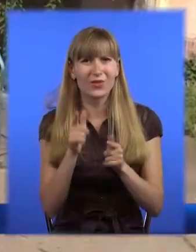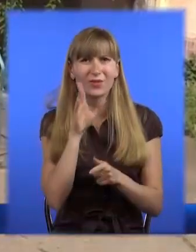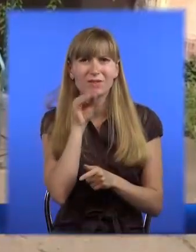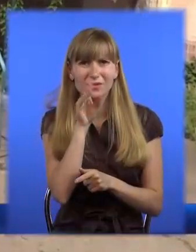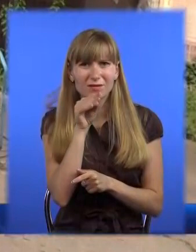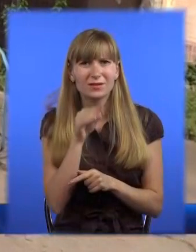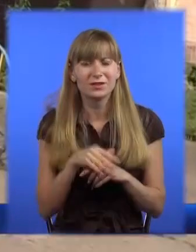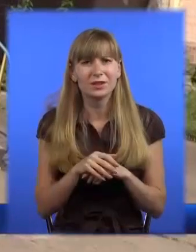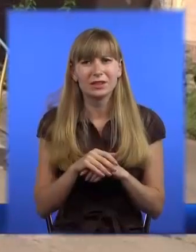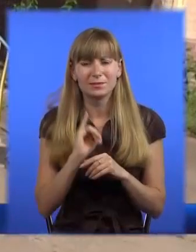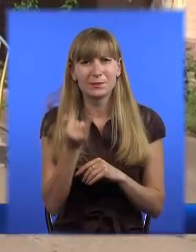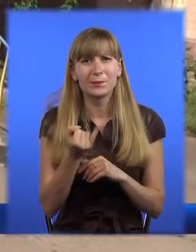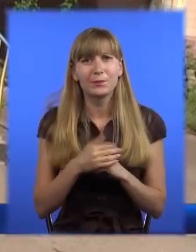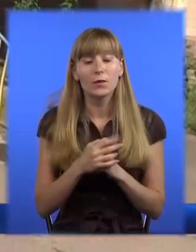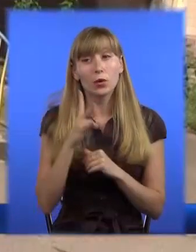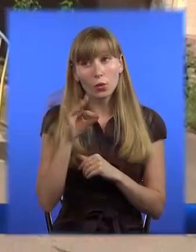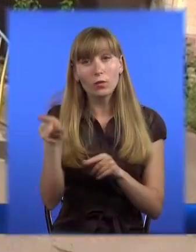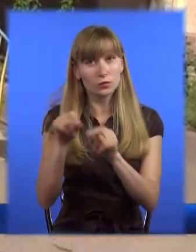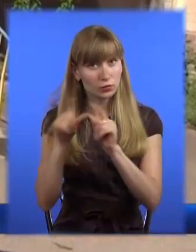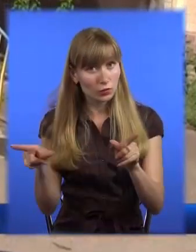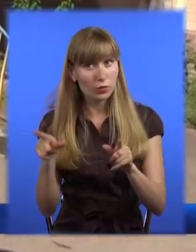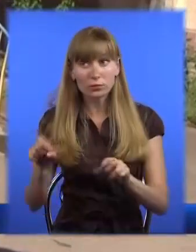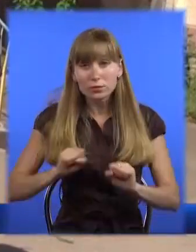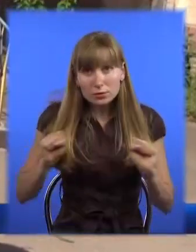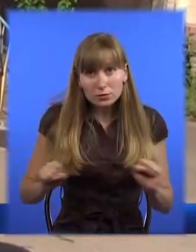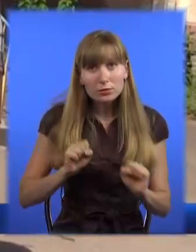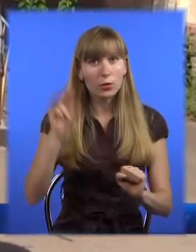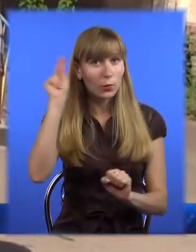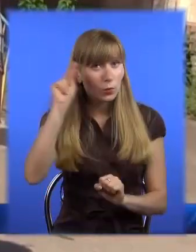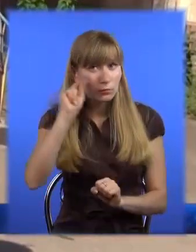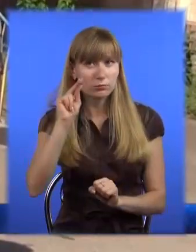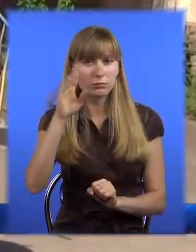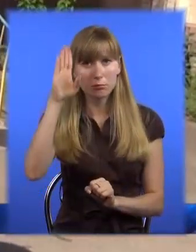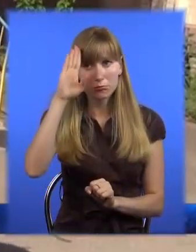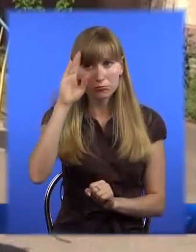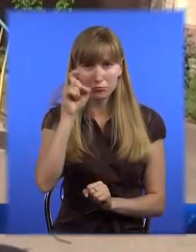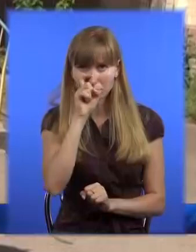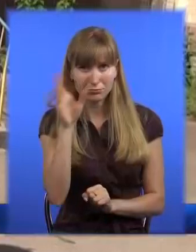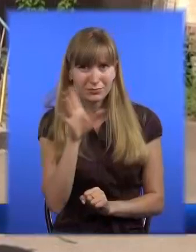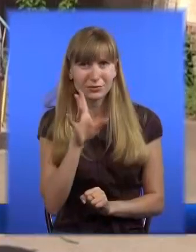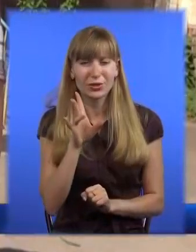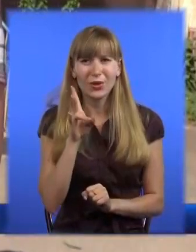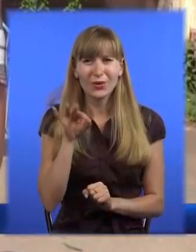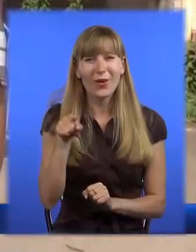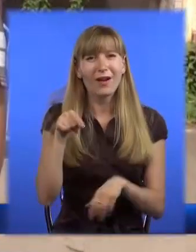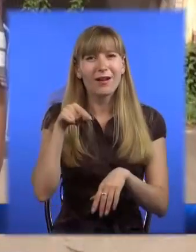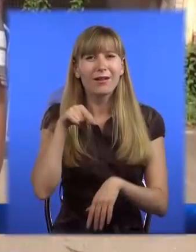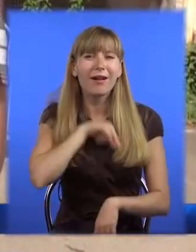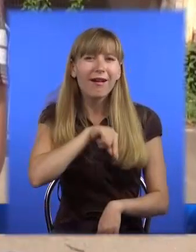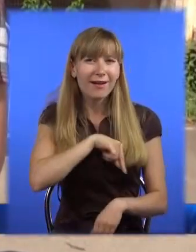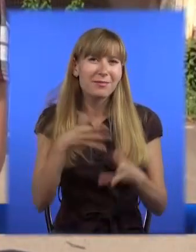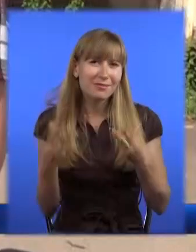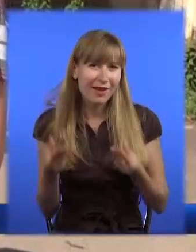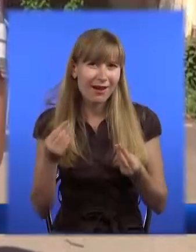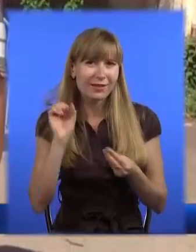з вадами, як по-українськи, да? Ну, в школі він старательний, старався, учився, такий мальчишка. Ну, може, такий слабохарактерний